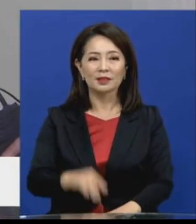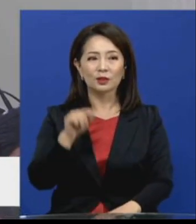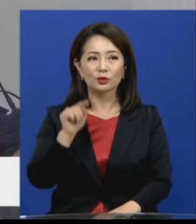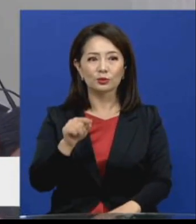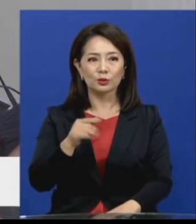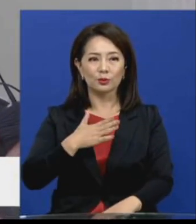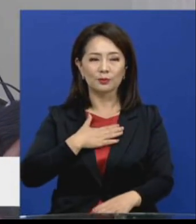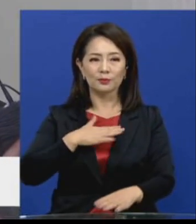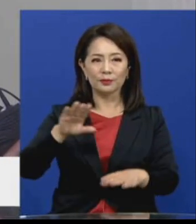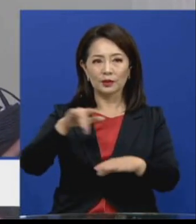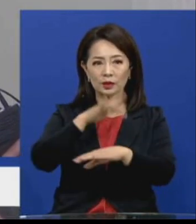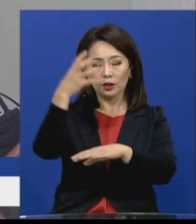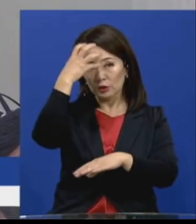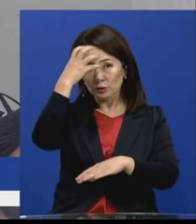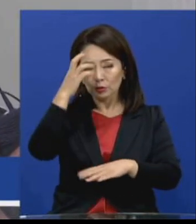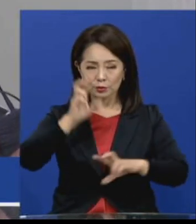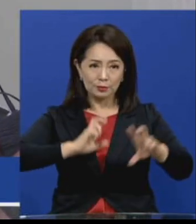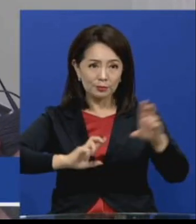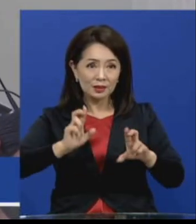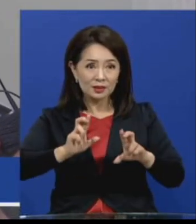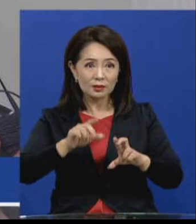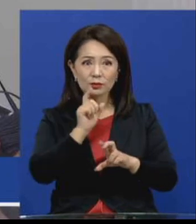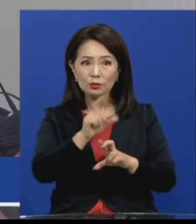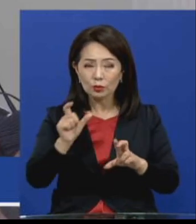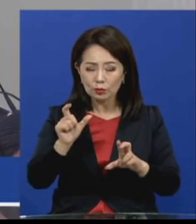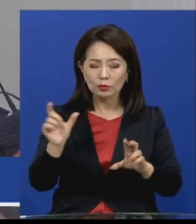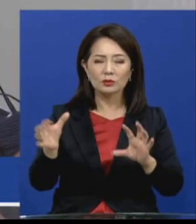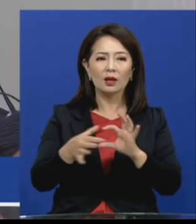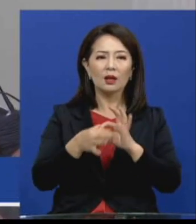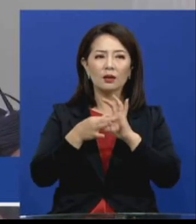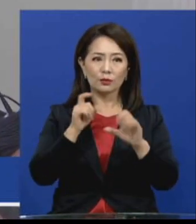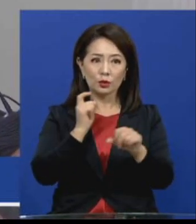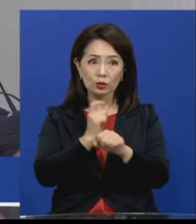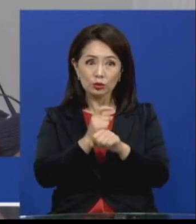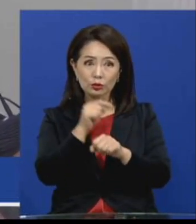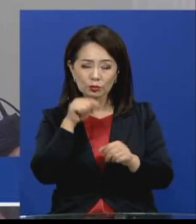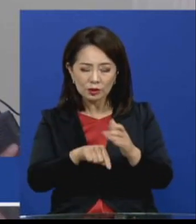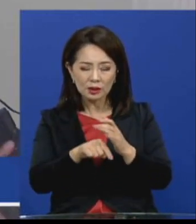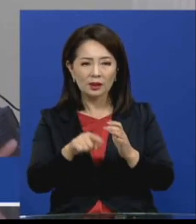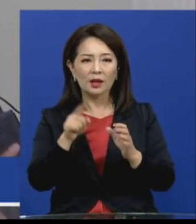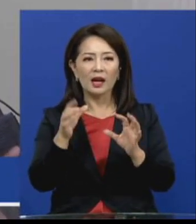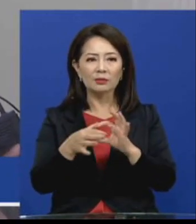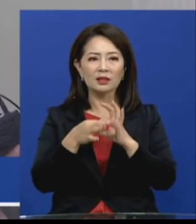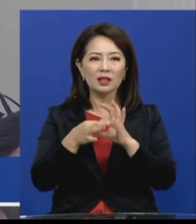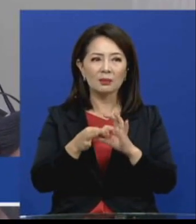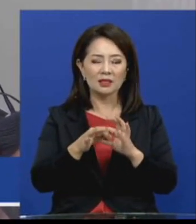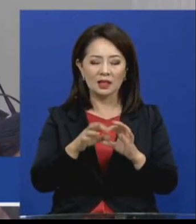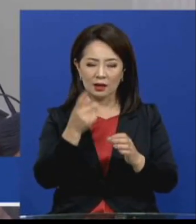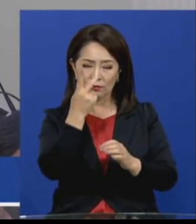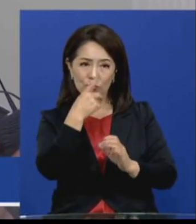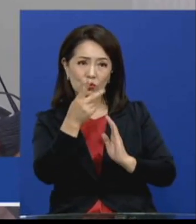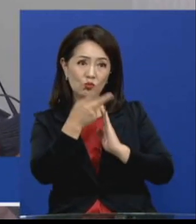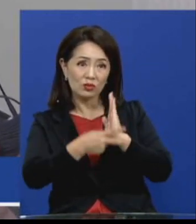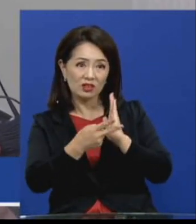Манай төр бизнес эрхлэгчдийн хөдөлмөрийн үнэхээр одоо яг бодитогоор үнэлж